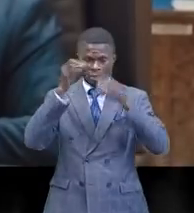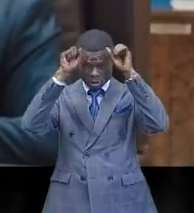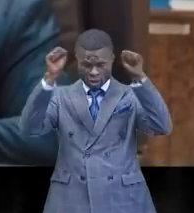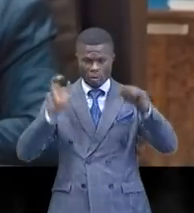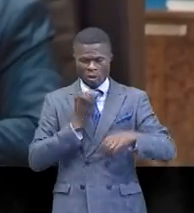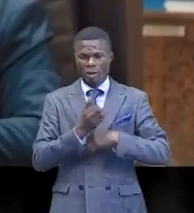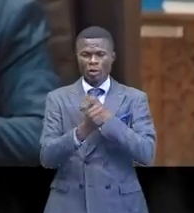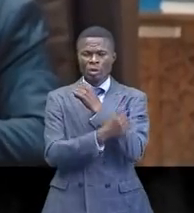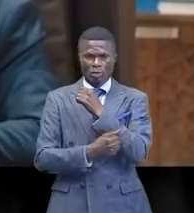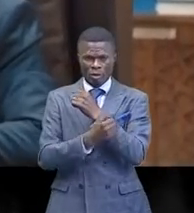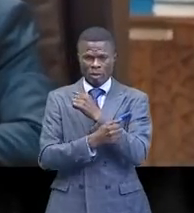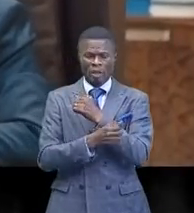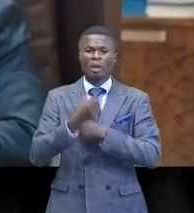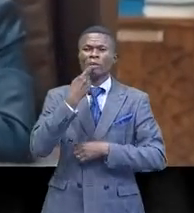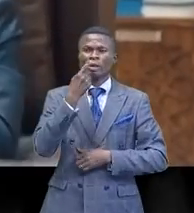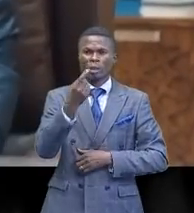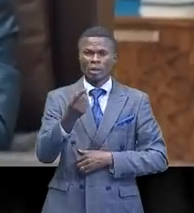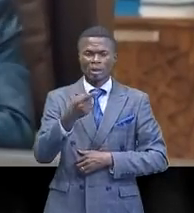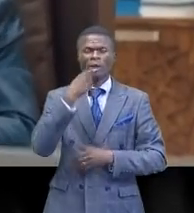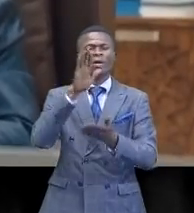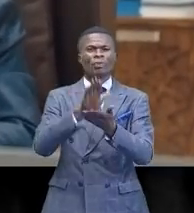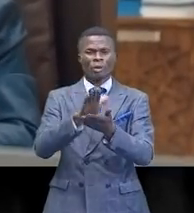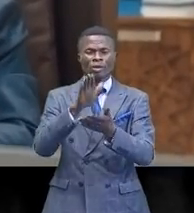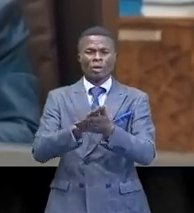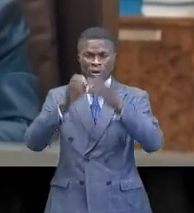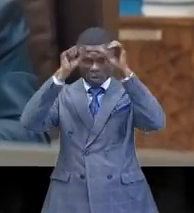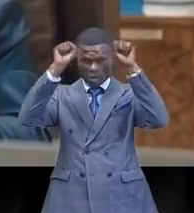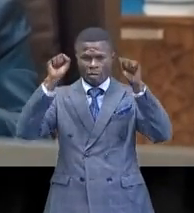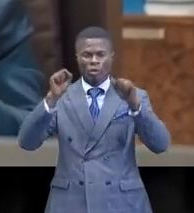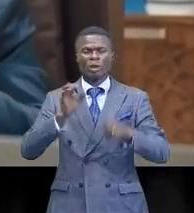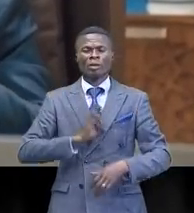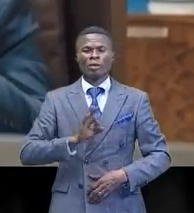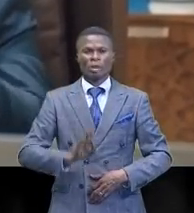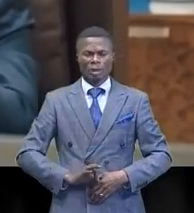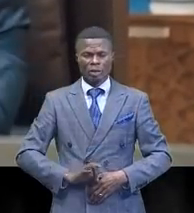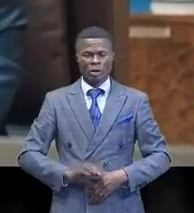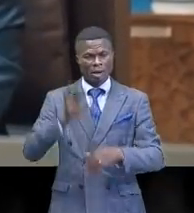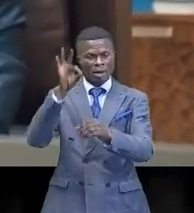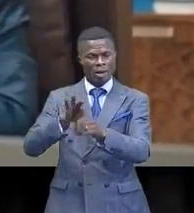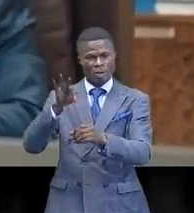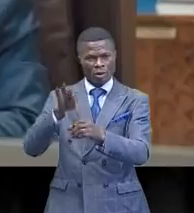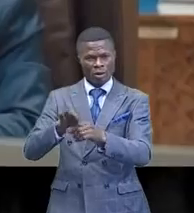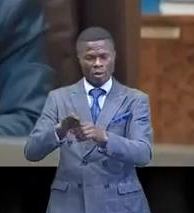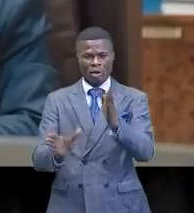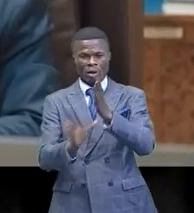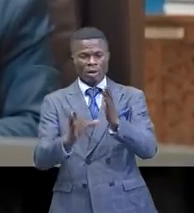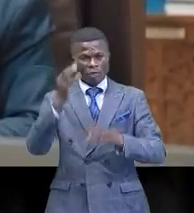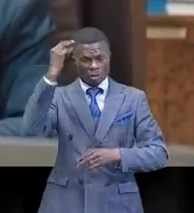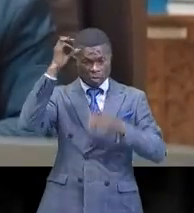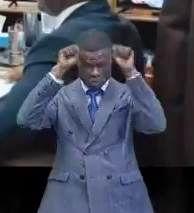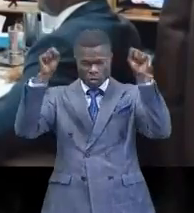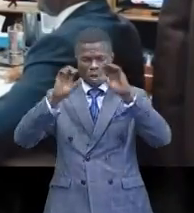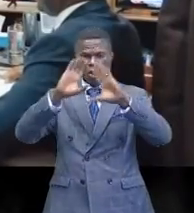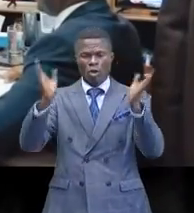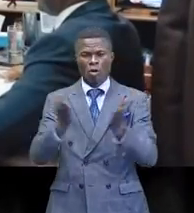la République a tenu à féliciter le président de la République pour son élection comme vice-président de la